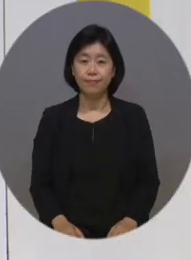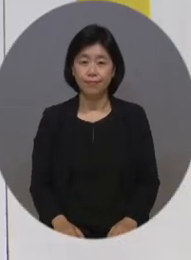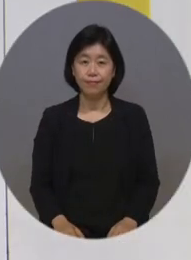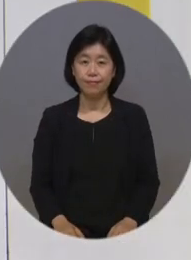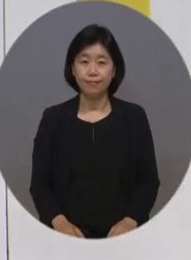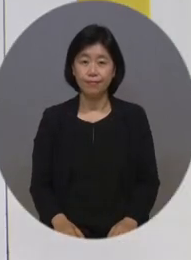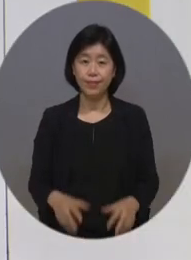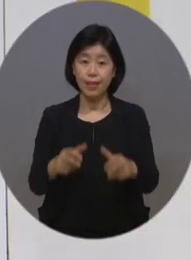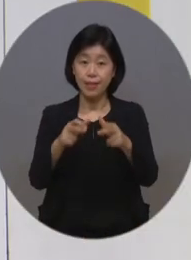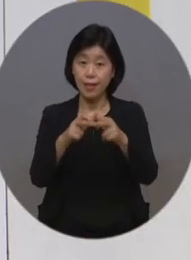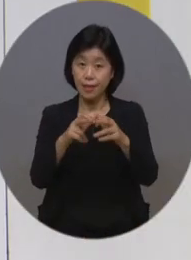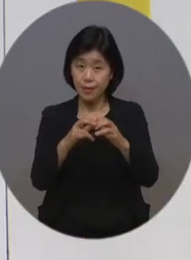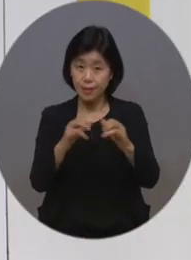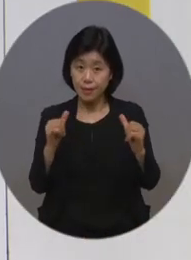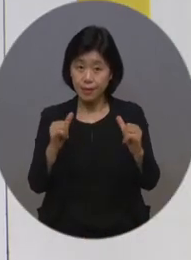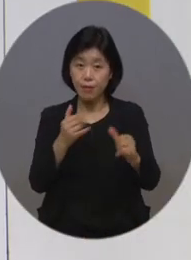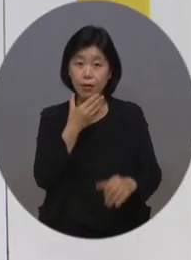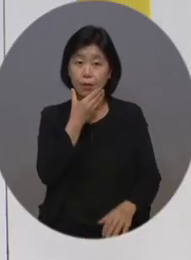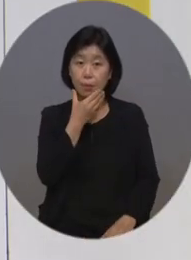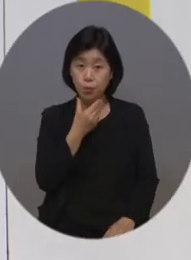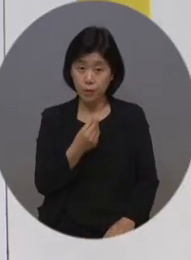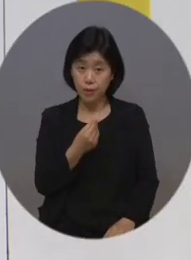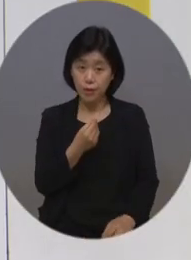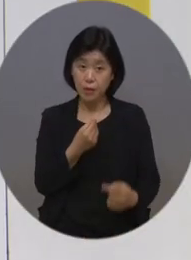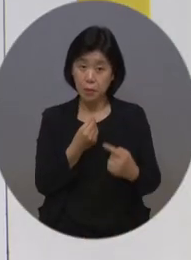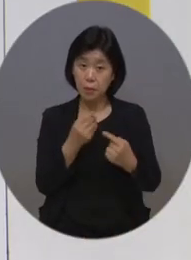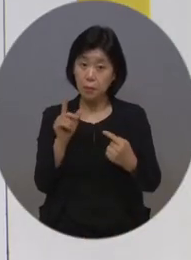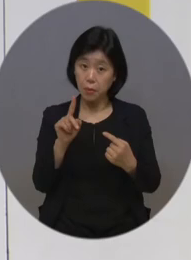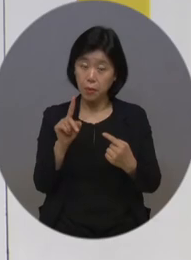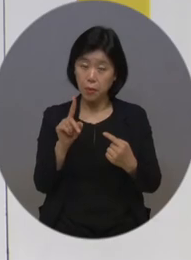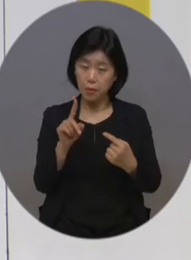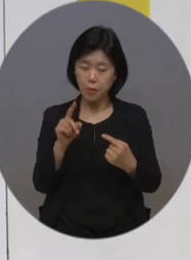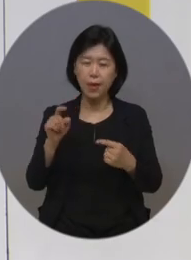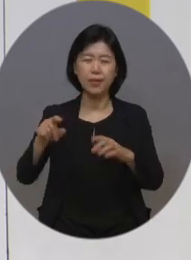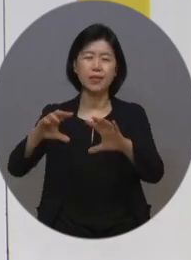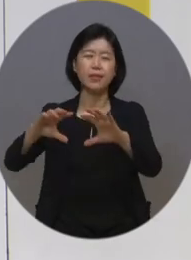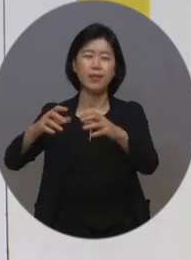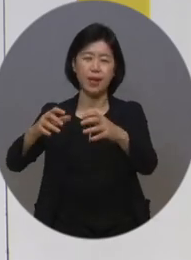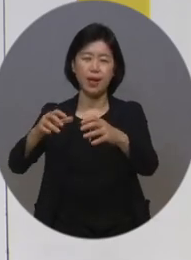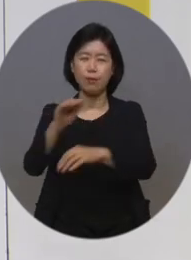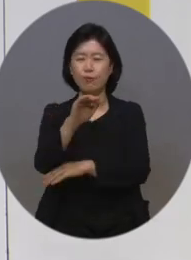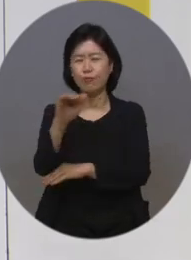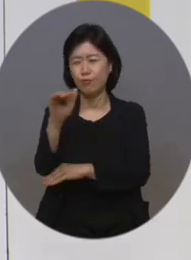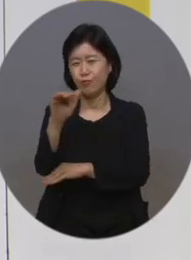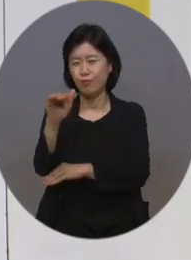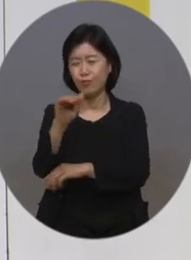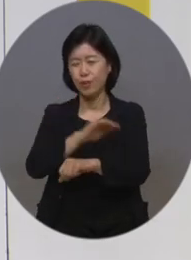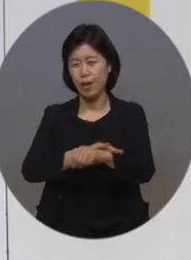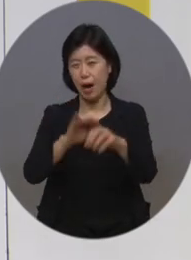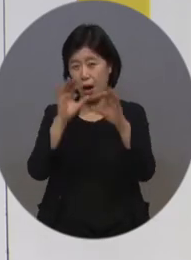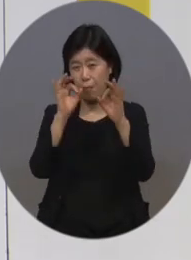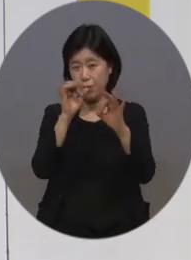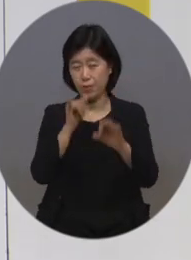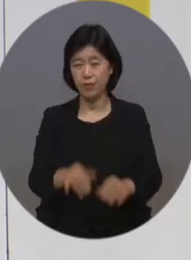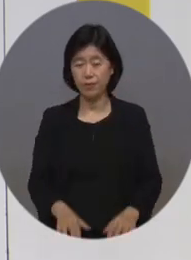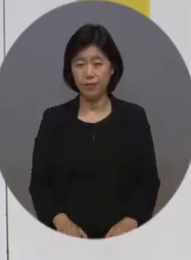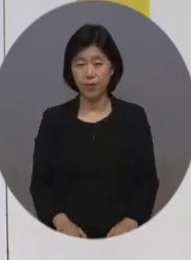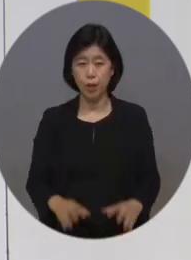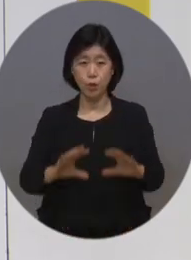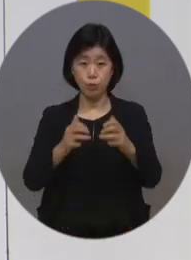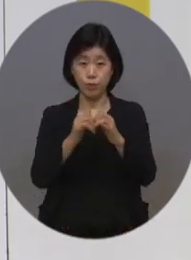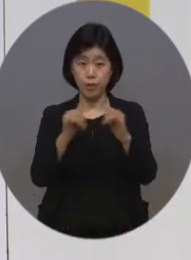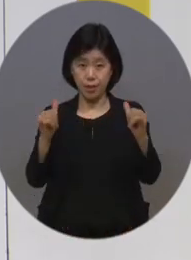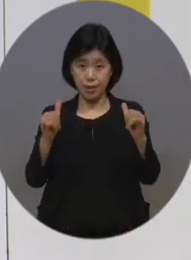장애인 복지가 저는 그 나라의 수준이고 4 그 국민들의 인간 써 게